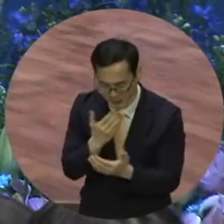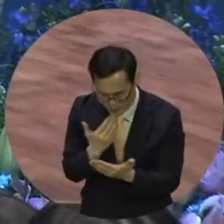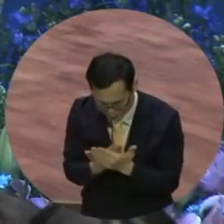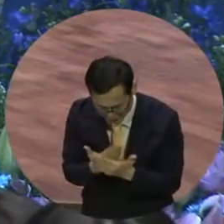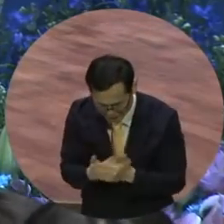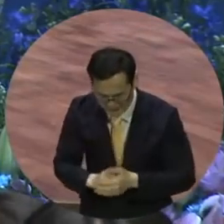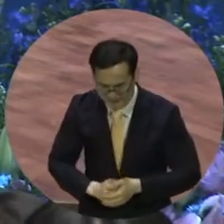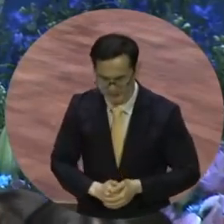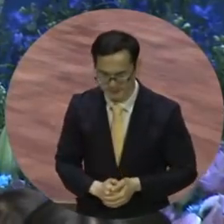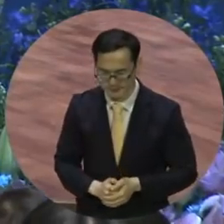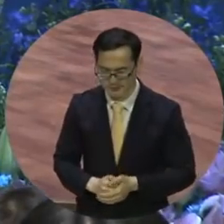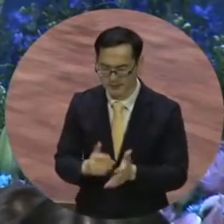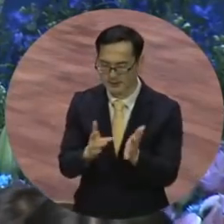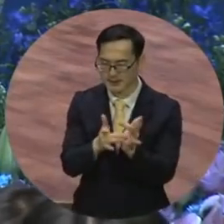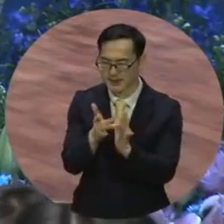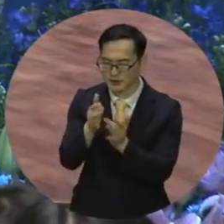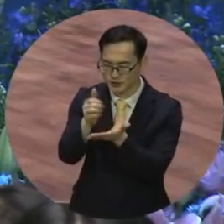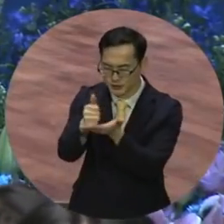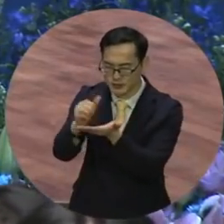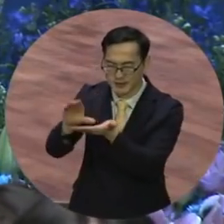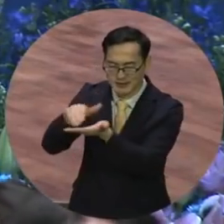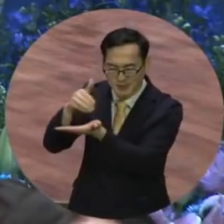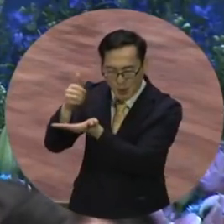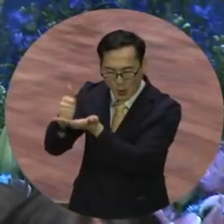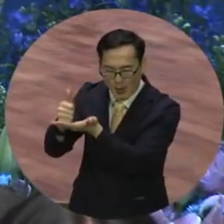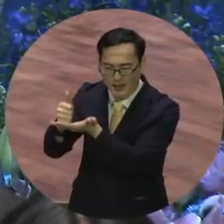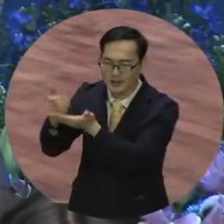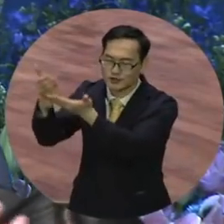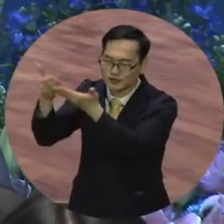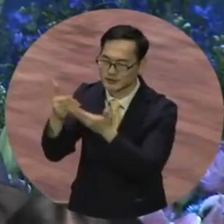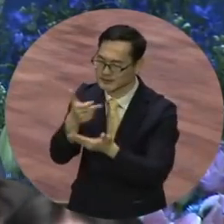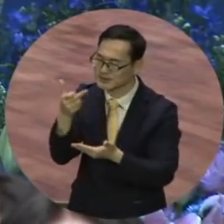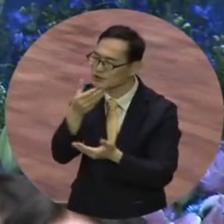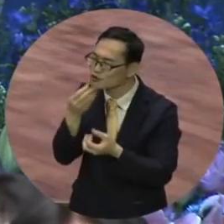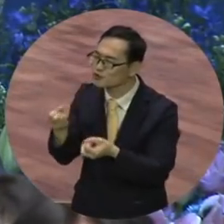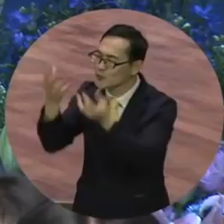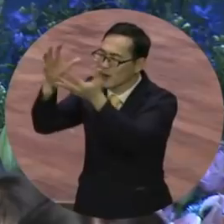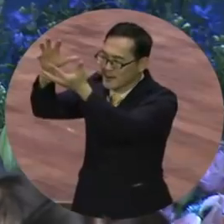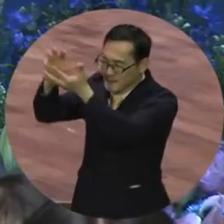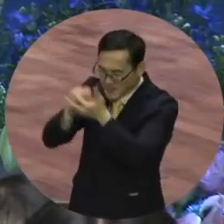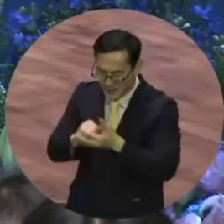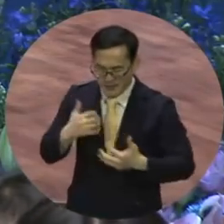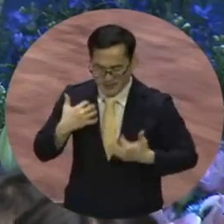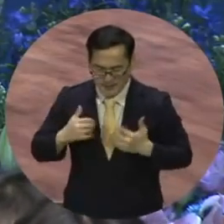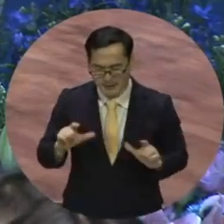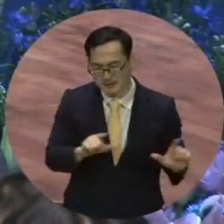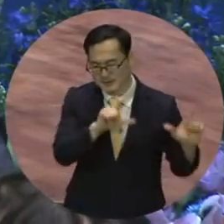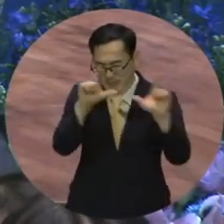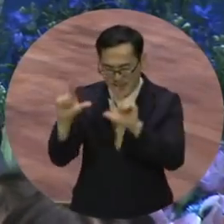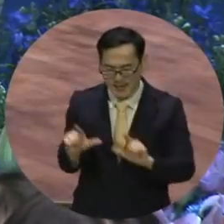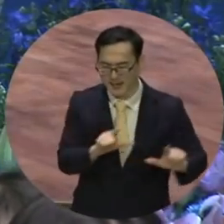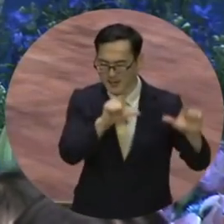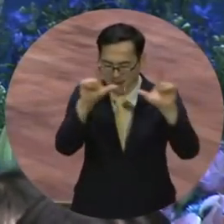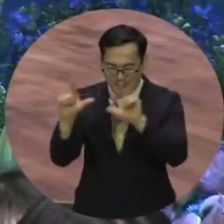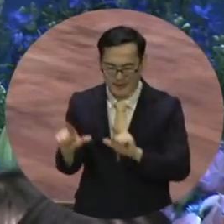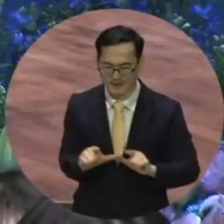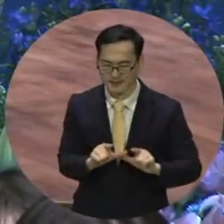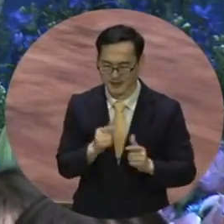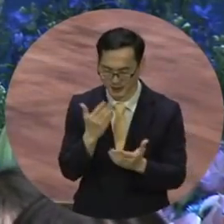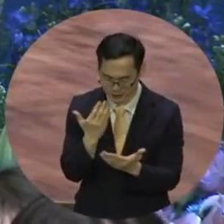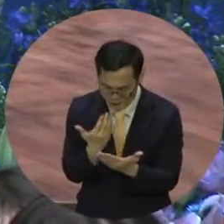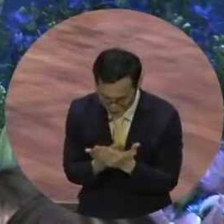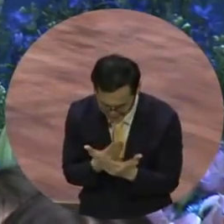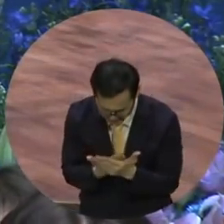예수 그리스도를 누리고 그리스도가 이루어놓으신 모든 축복을 마음껏 누리는 하나님의 사람을 행복자들이 다